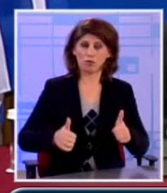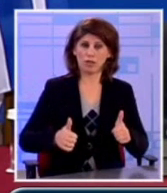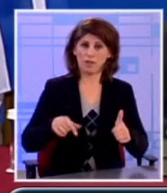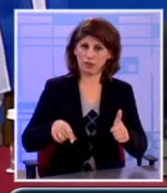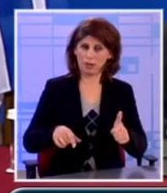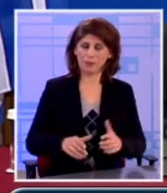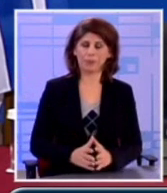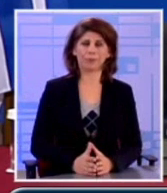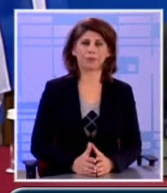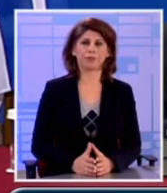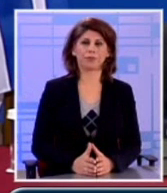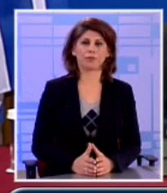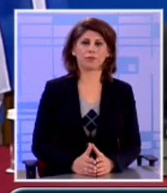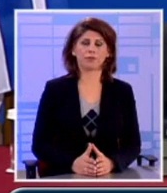αυτή